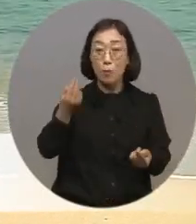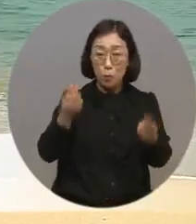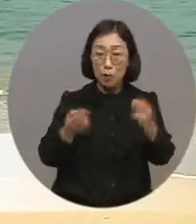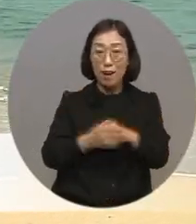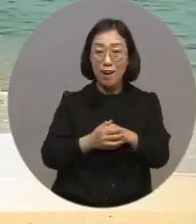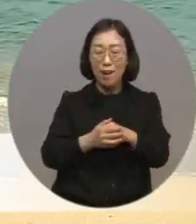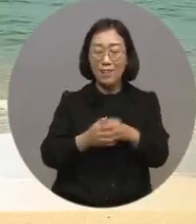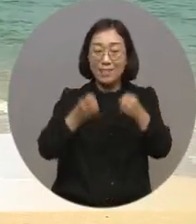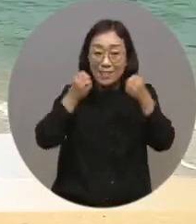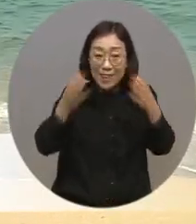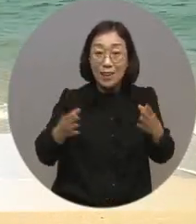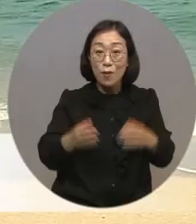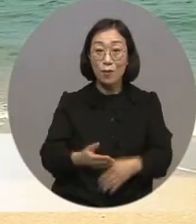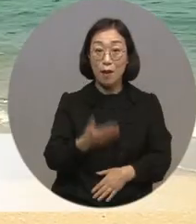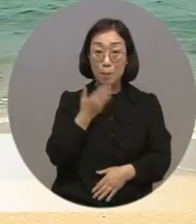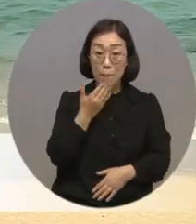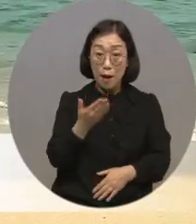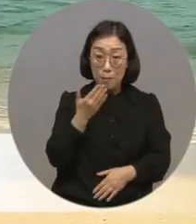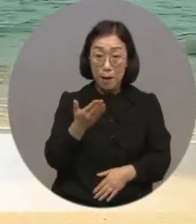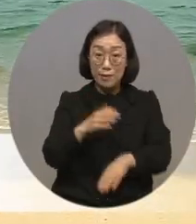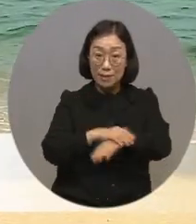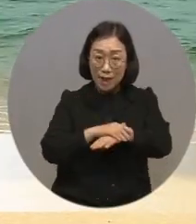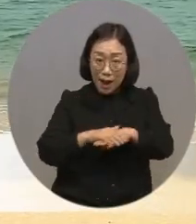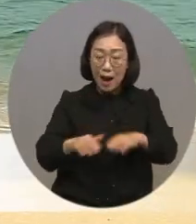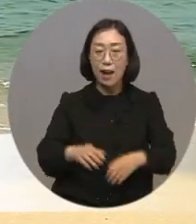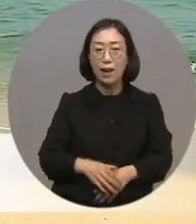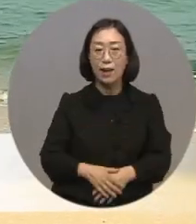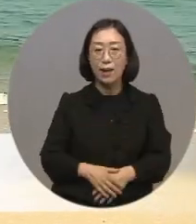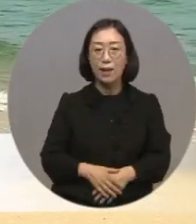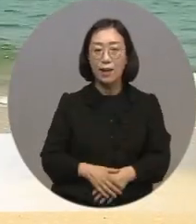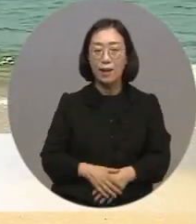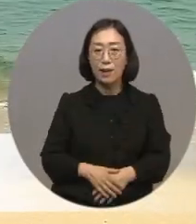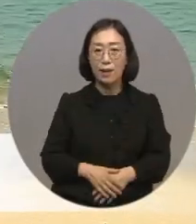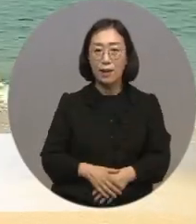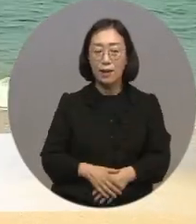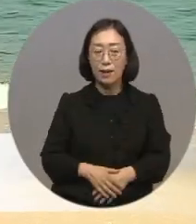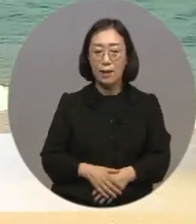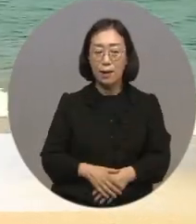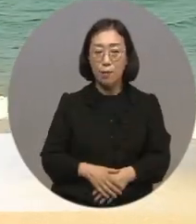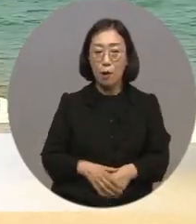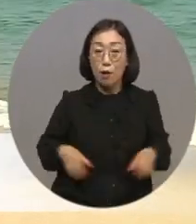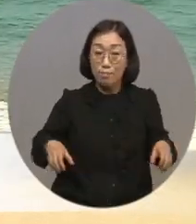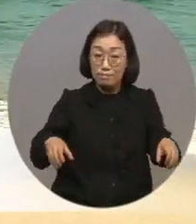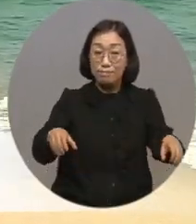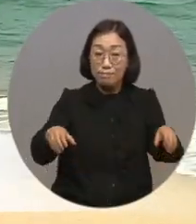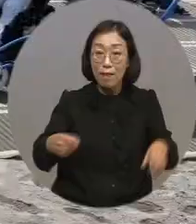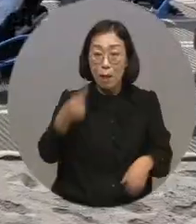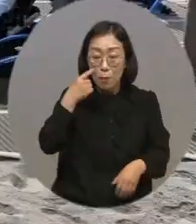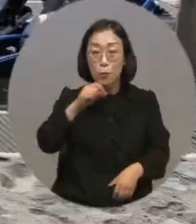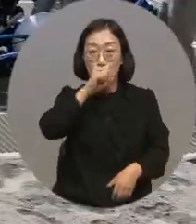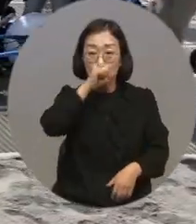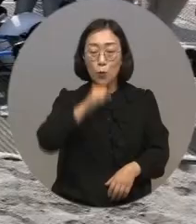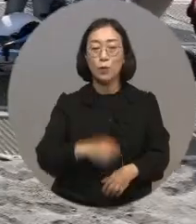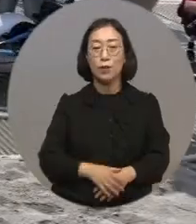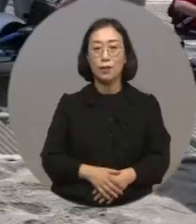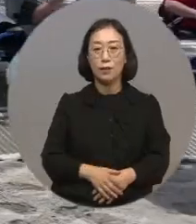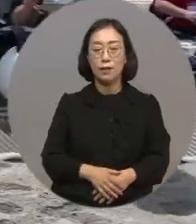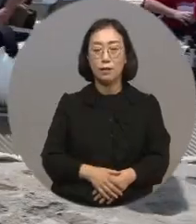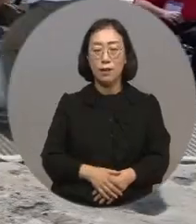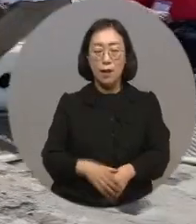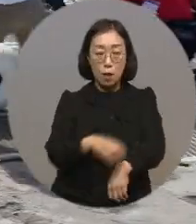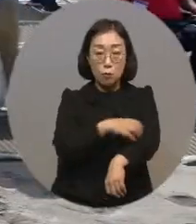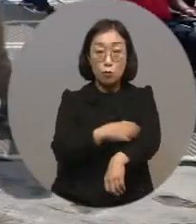없는 거를 경험하기 위해서 뭐 얼마든지 또좀 하시면 좋을 것 같은 생각 들어요.